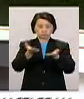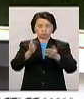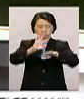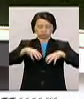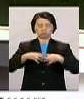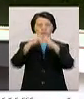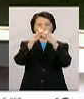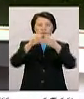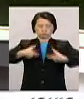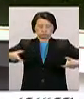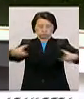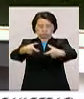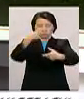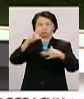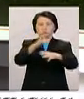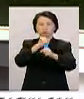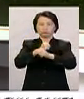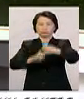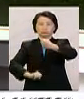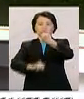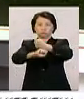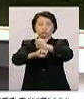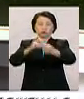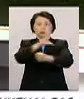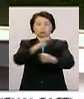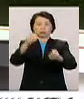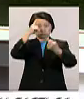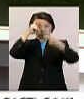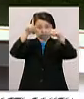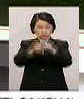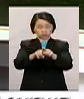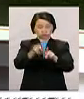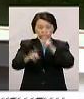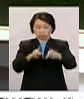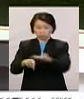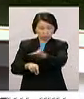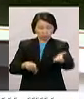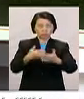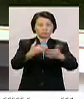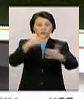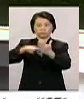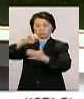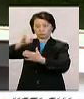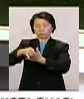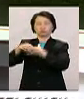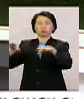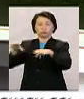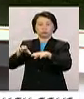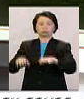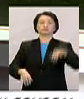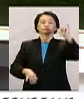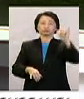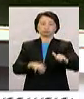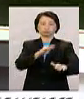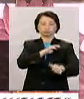tersebut juga adalah langkah bagi mendapatkan sokongan serta persetujuan penduduk sebelum projek pembangunan dilaksanakan. Ya, Menteri